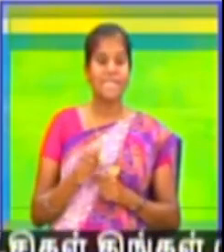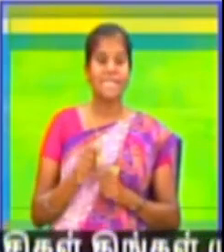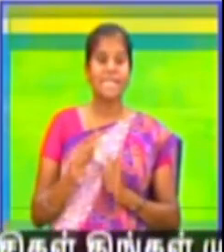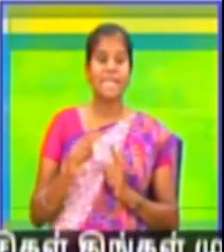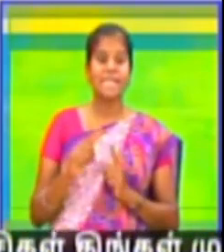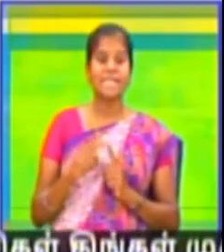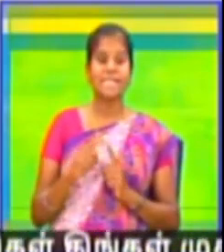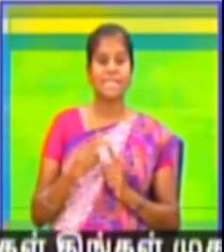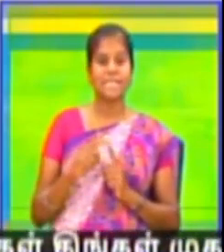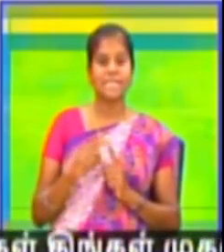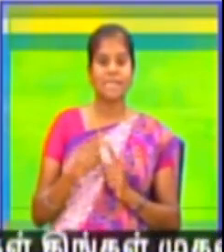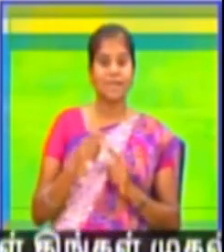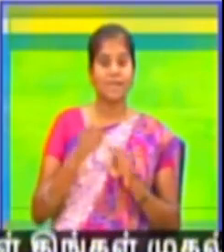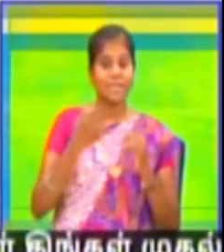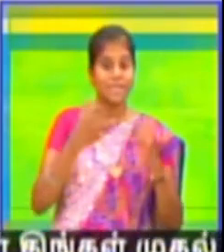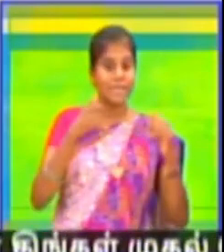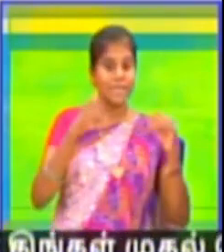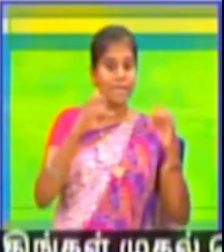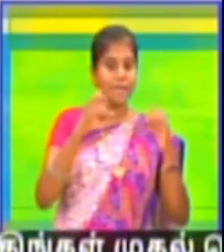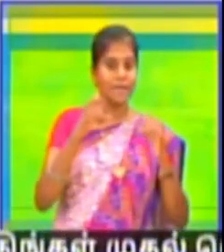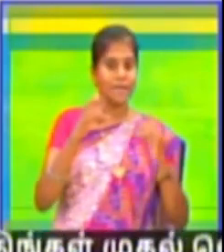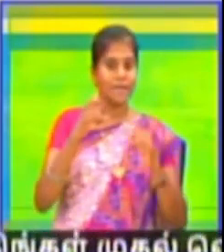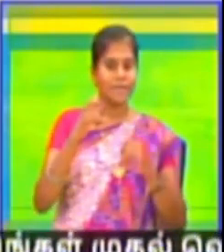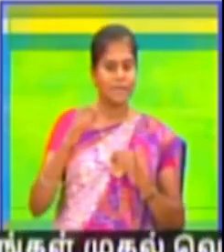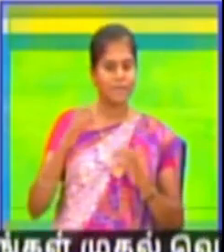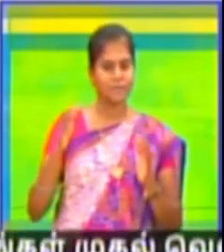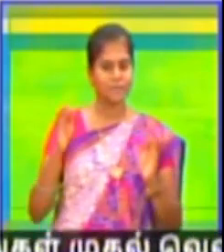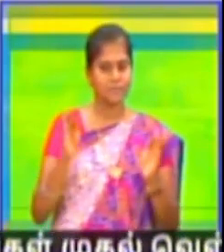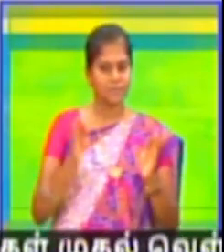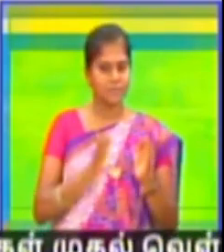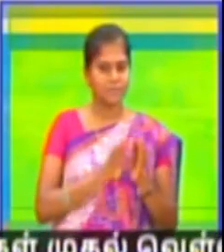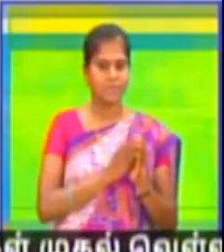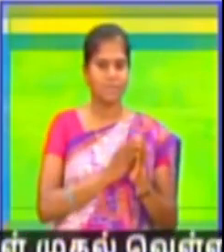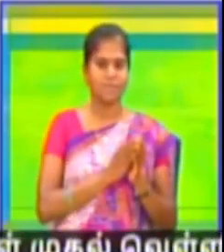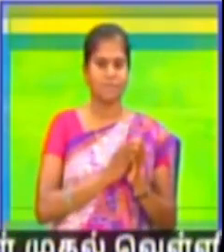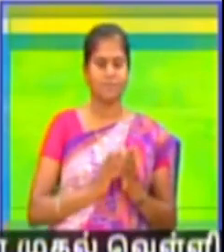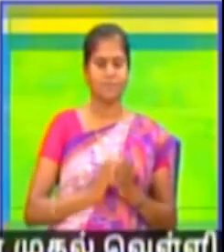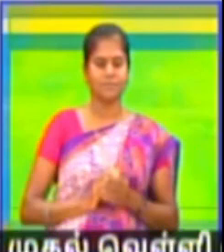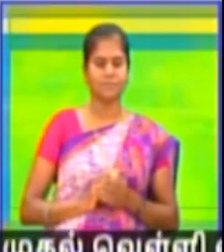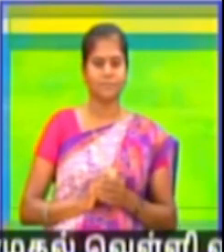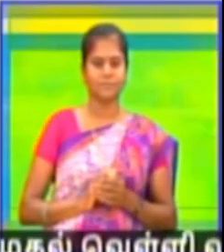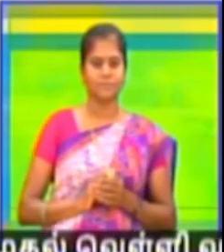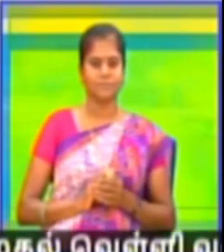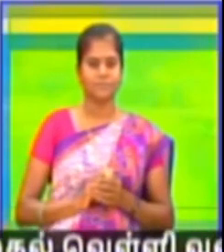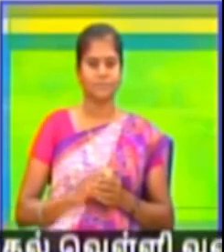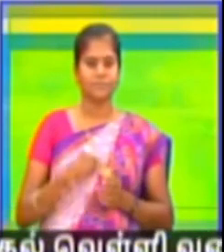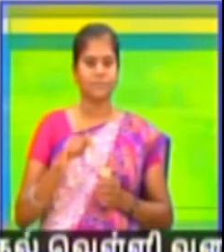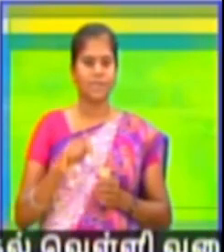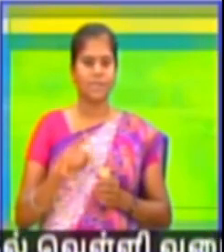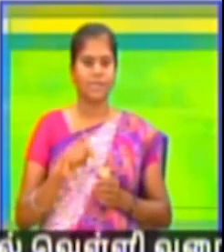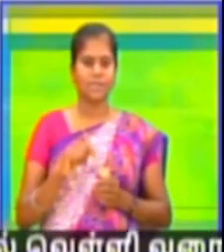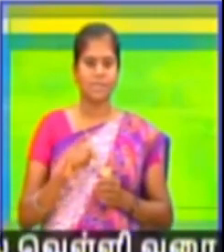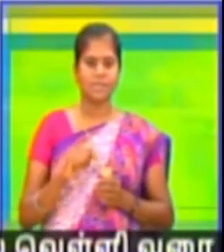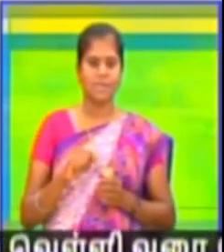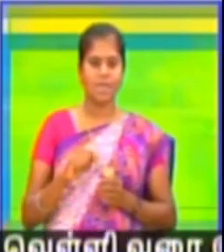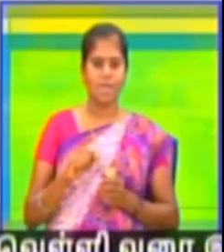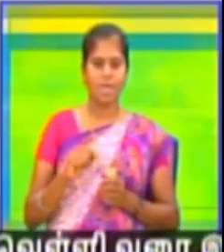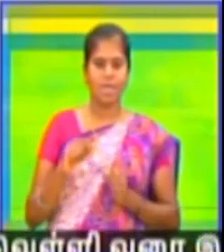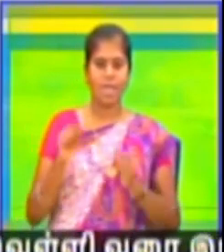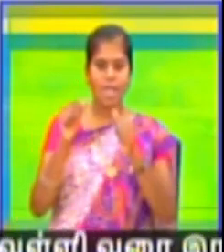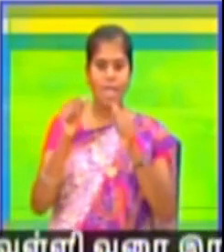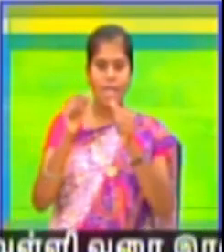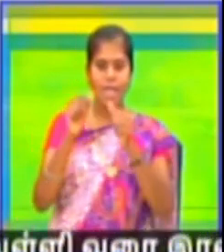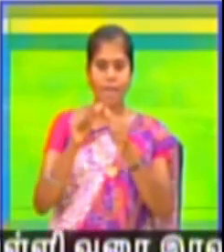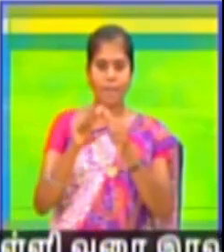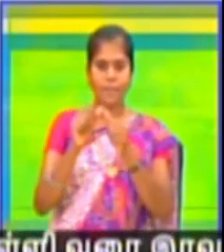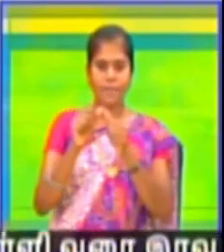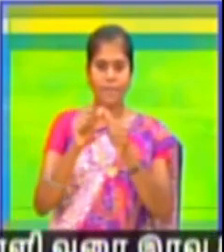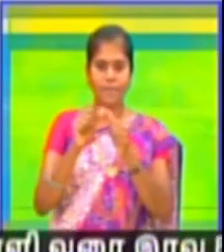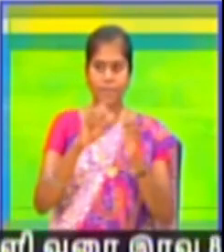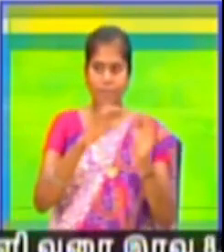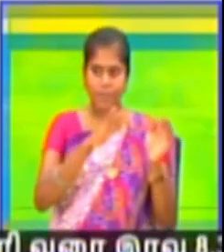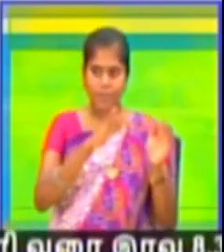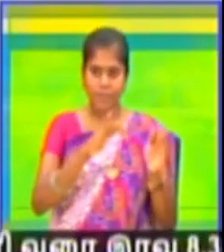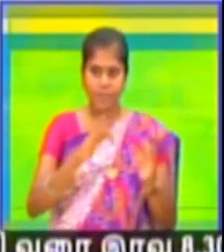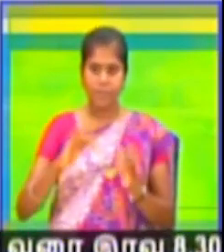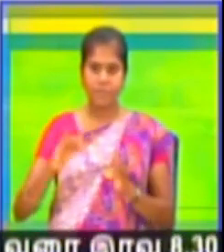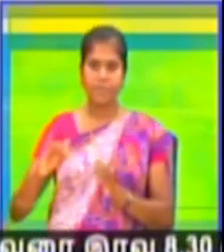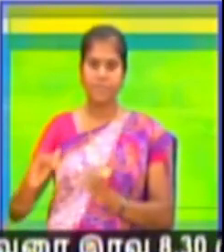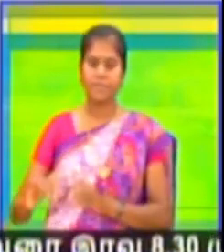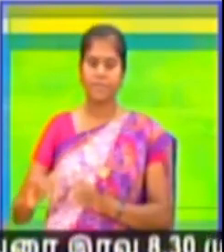ஆர்வம் கொண்டவர். இந்த இத்தாலிய ஆய்வு பயணி அமெரிக்கோ வெஸ்புகி அமெரிக்க பகுதிக்கு